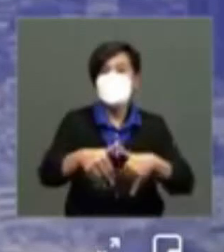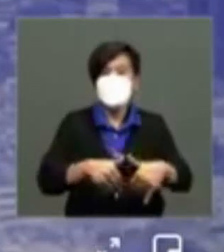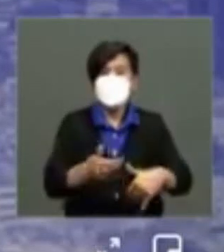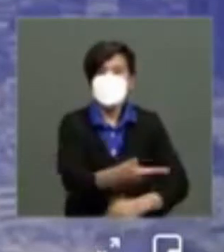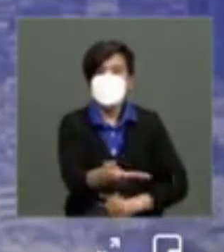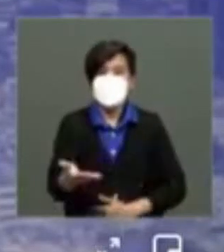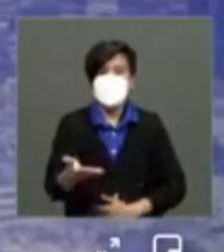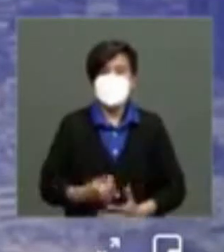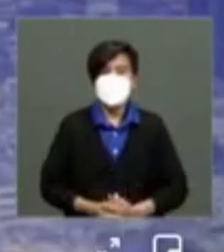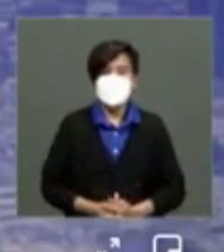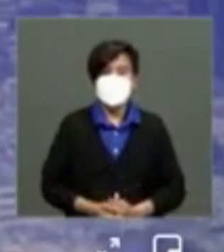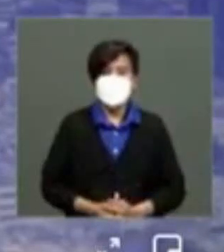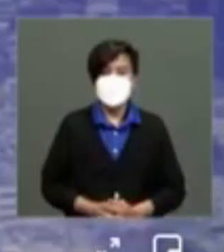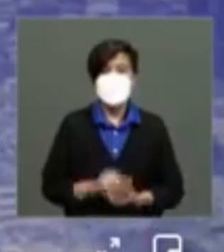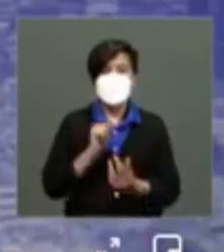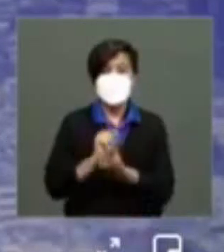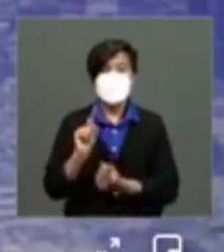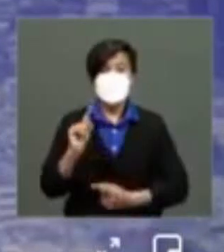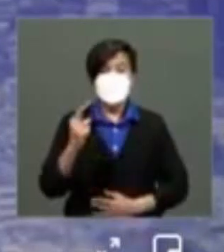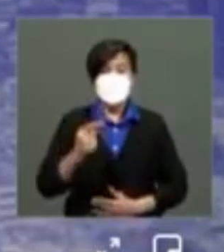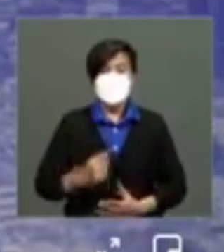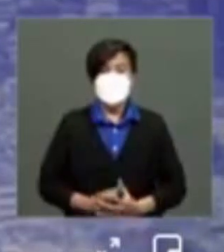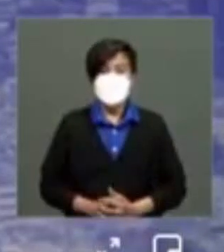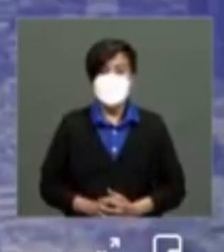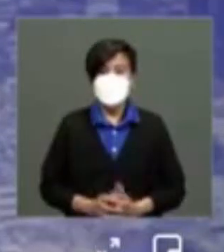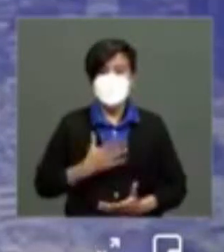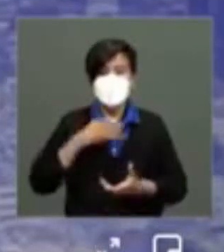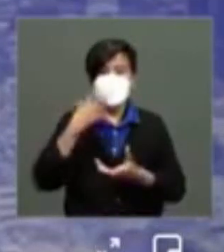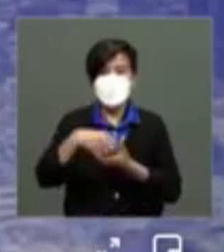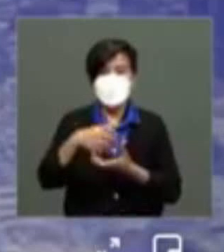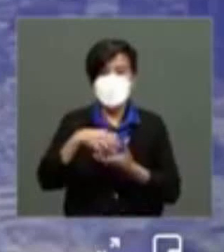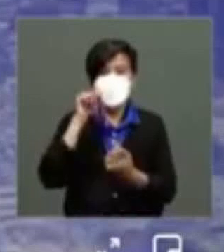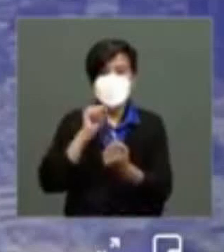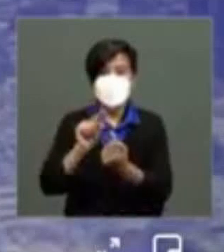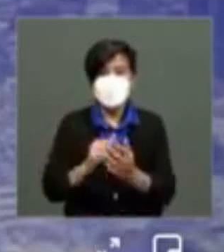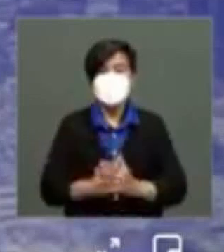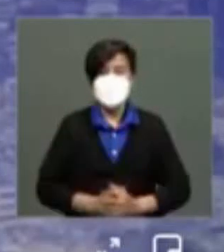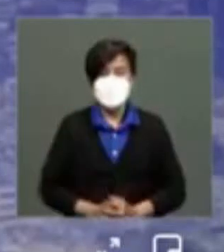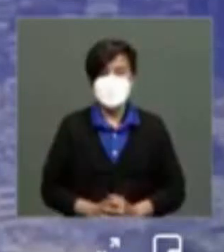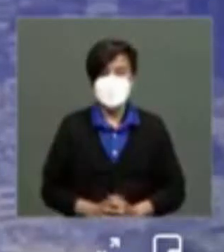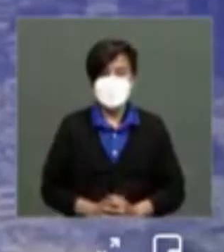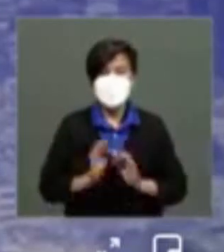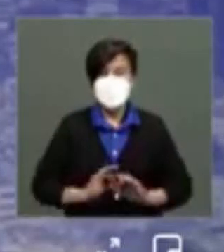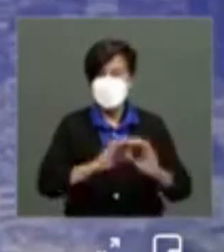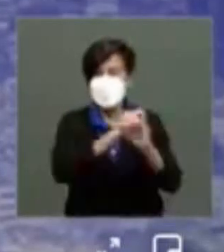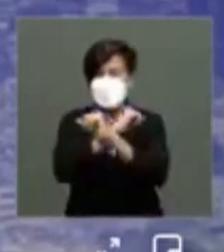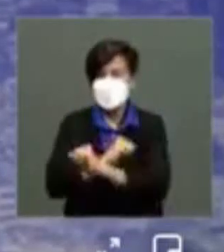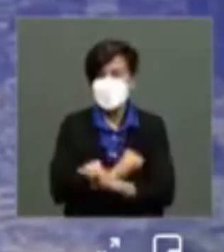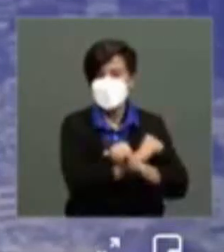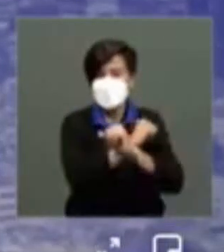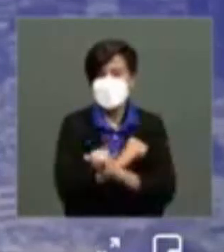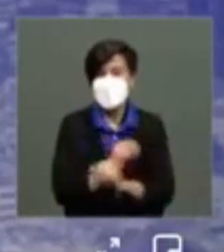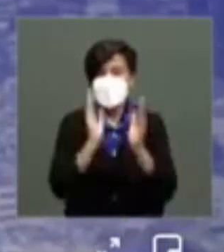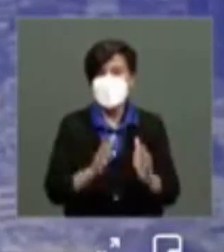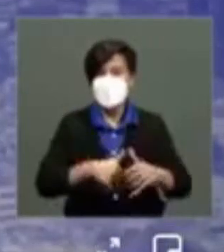ประจำตัวถ้าเรานั้นนานเกินไปเนี่ยเกิดโรคมาถึงตัวละเกาะเนี่ยแทนที่จะได้วัคซีนที่ป้องกันรักษาชีวิตไว้